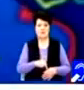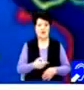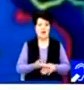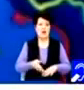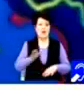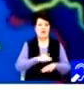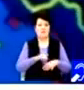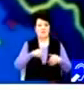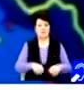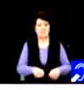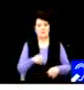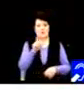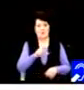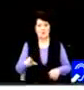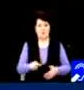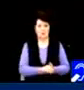dreptul or